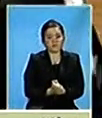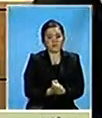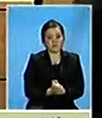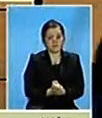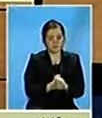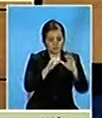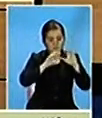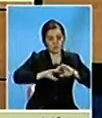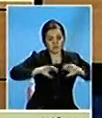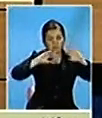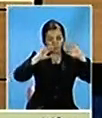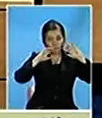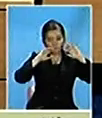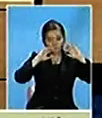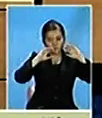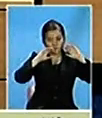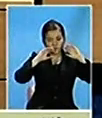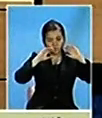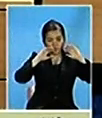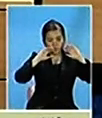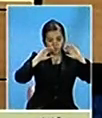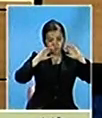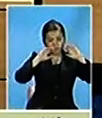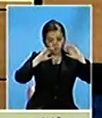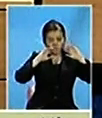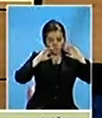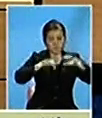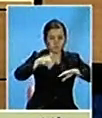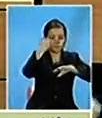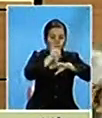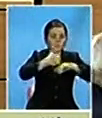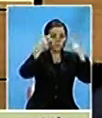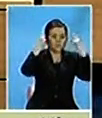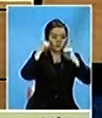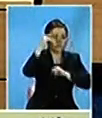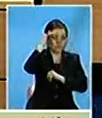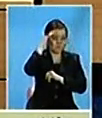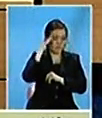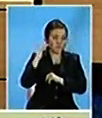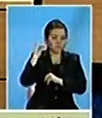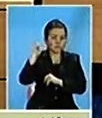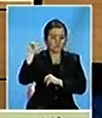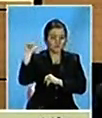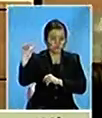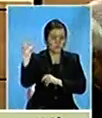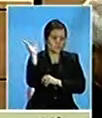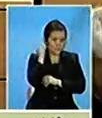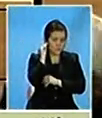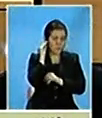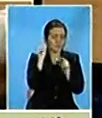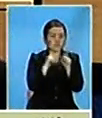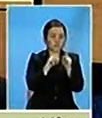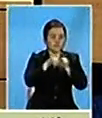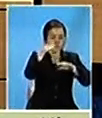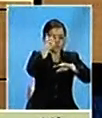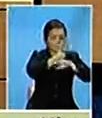ารัฐบาลภายใต้การนำของคุณยิ่งลักษณ์ชินวัตรนั้นเราได้เคยได้ยินว่ารัฐมนตรี